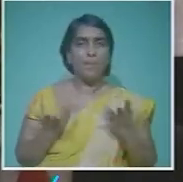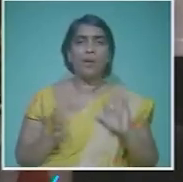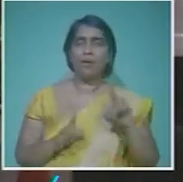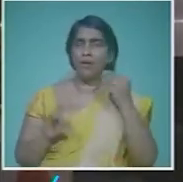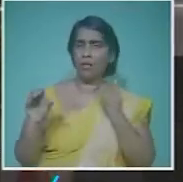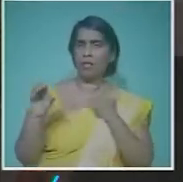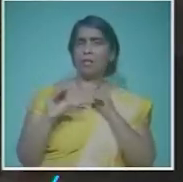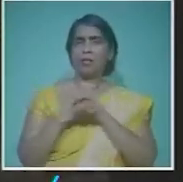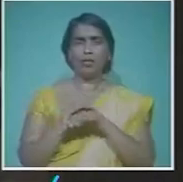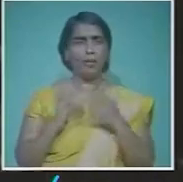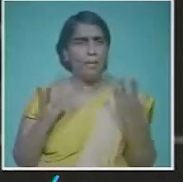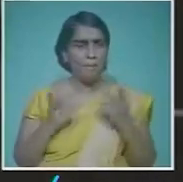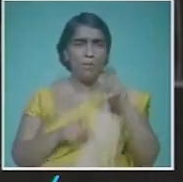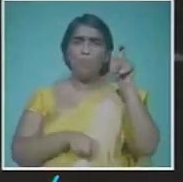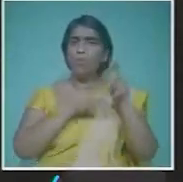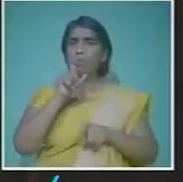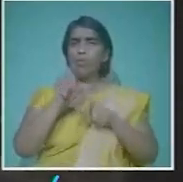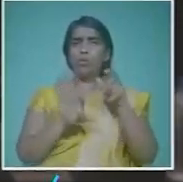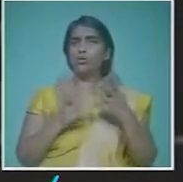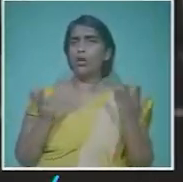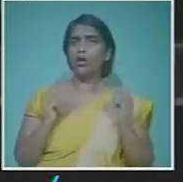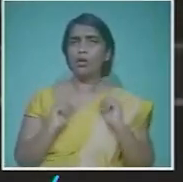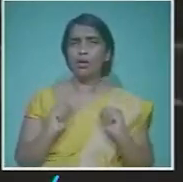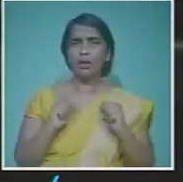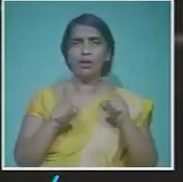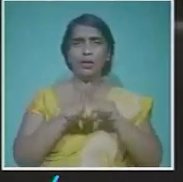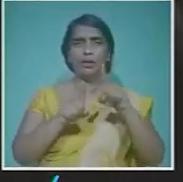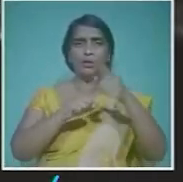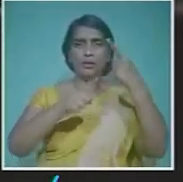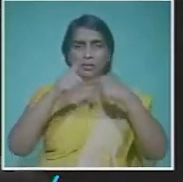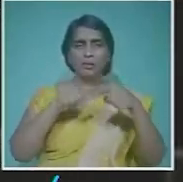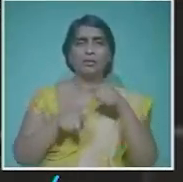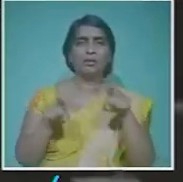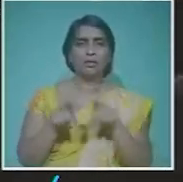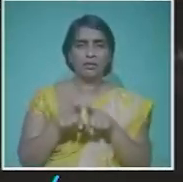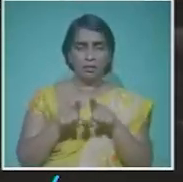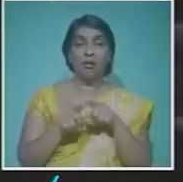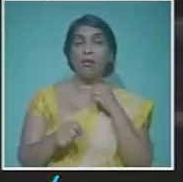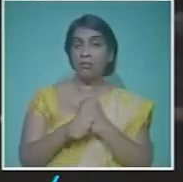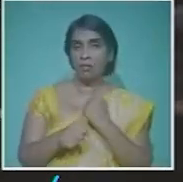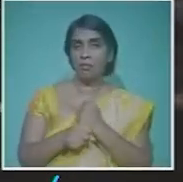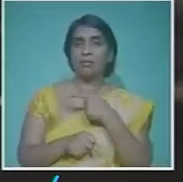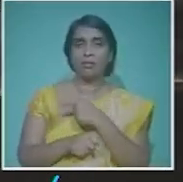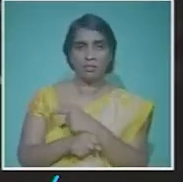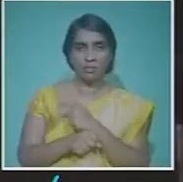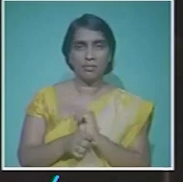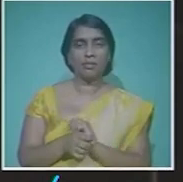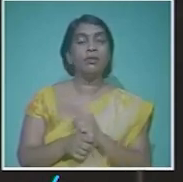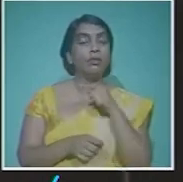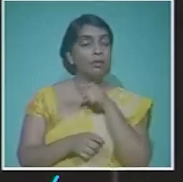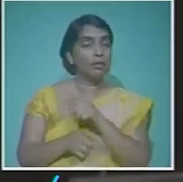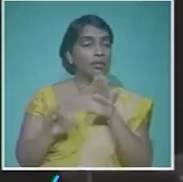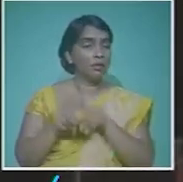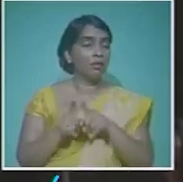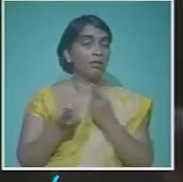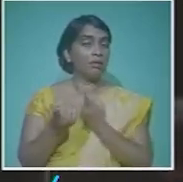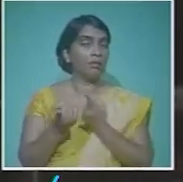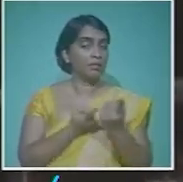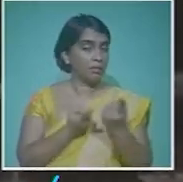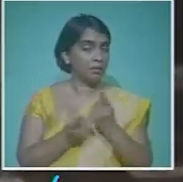ඊට ඇතුළු වෙන්න බැරි අයට මොකද වෙන්නේ? අන්න ඒකට තමයි ආණ්ඩුවක් තියෙන්නේ මේ